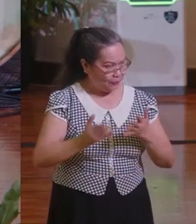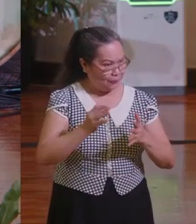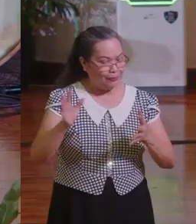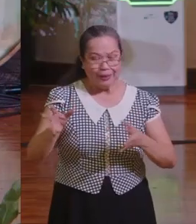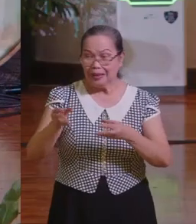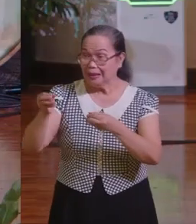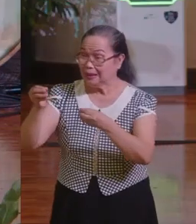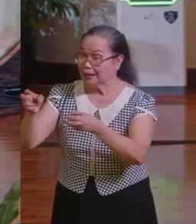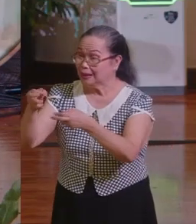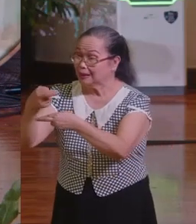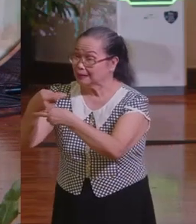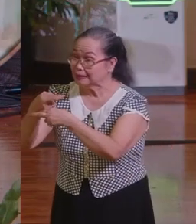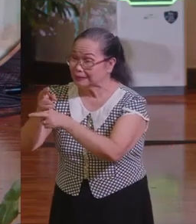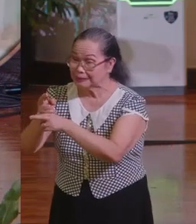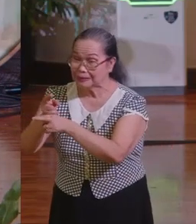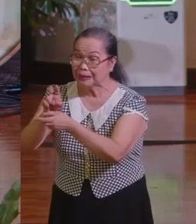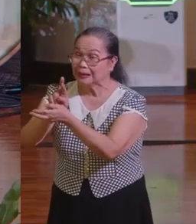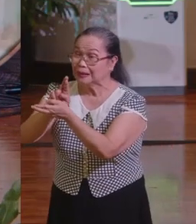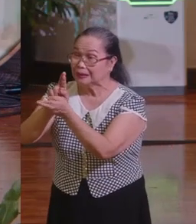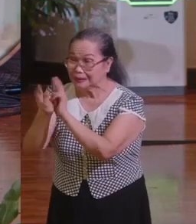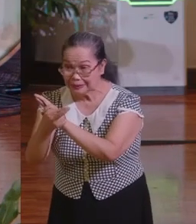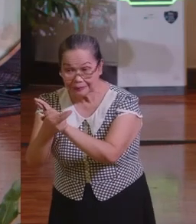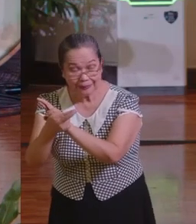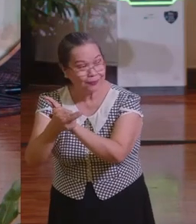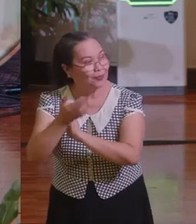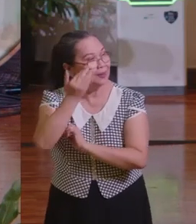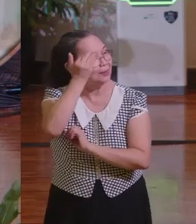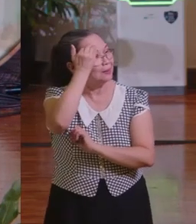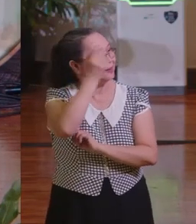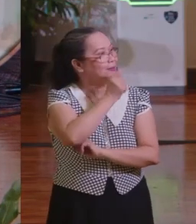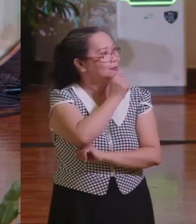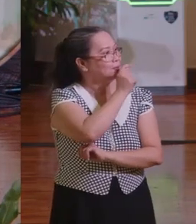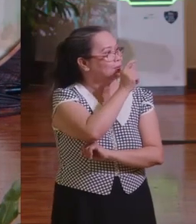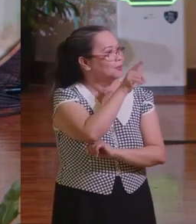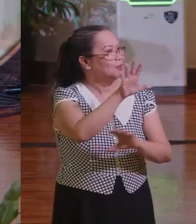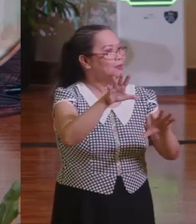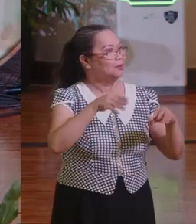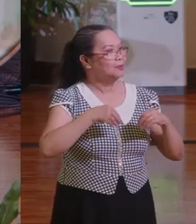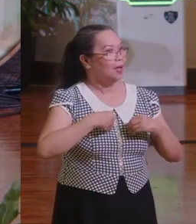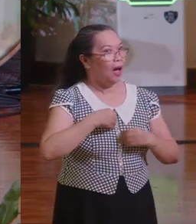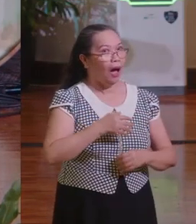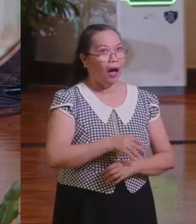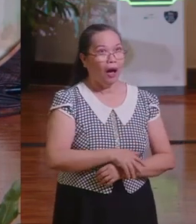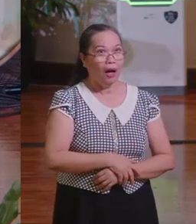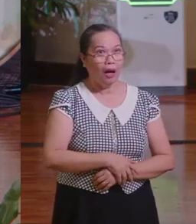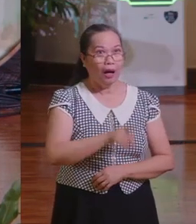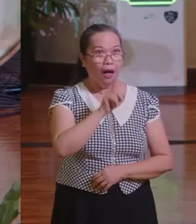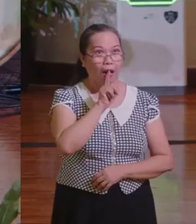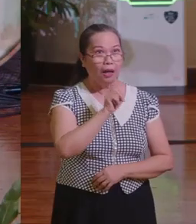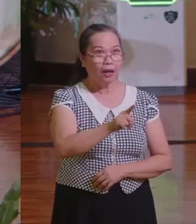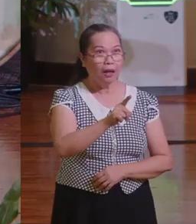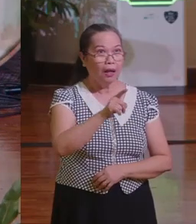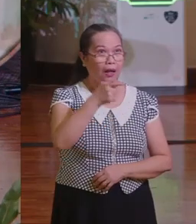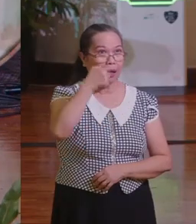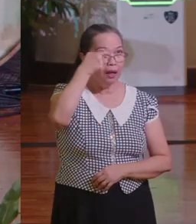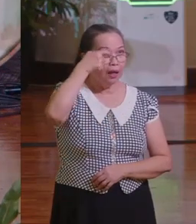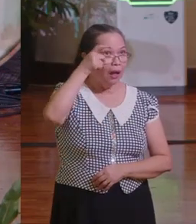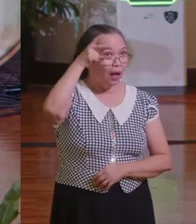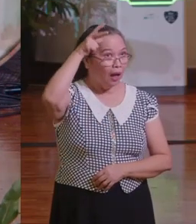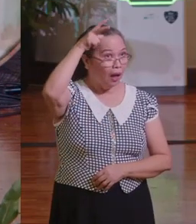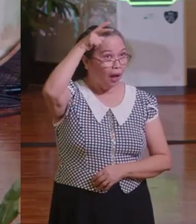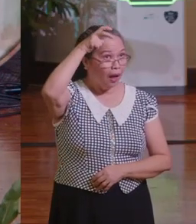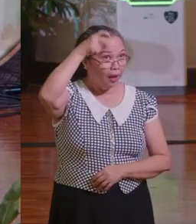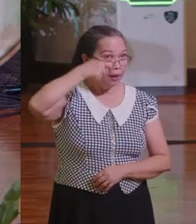them repentance, leading to a knowledge of the truth, and they may come to their senses and escape from the snare of the devil after